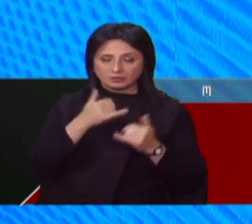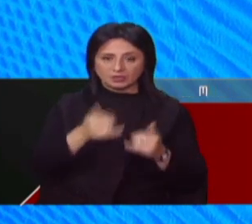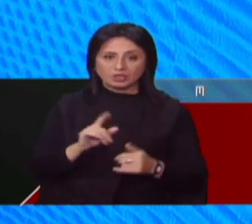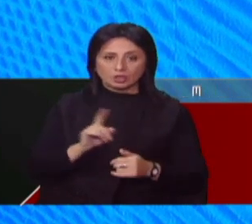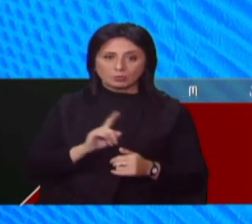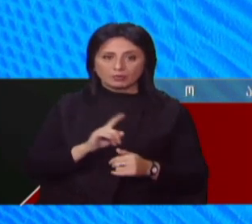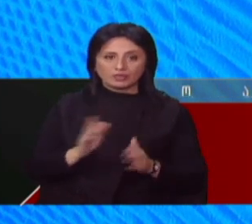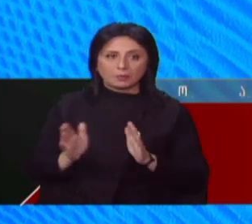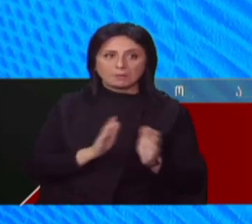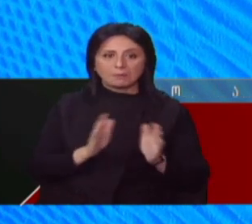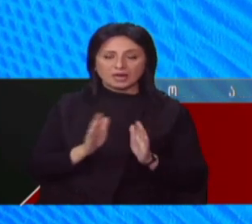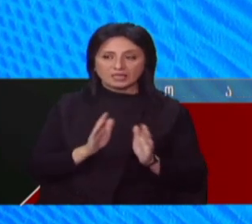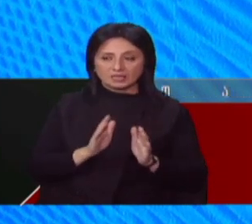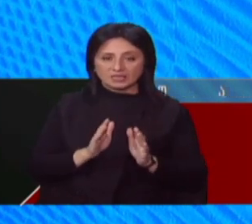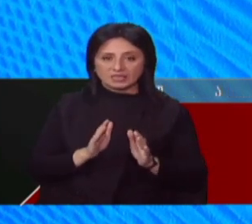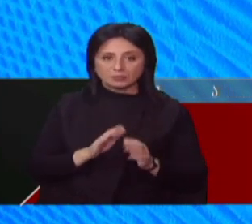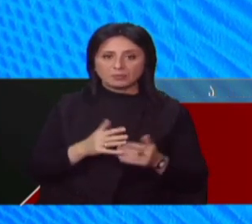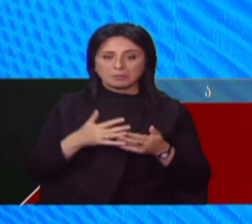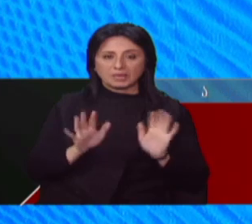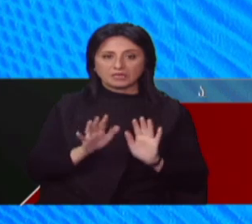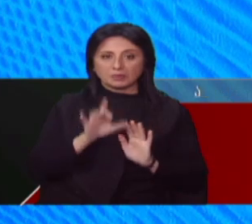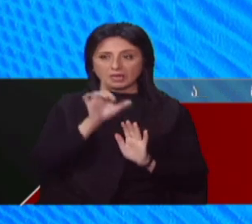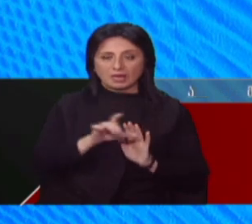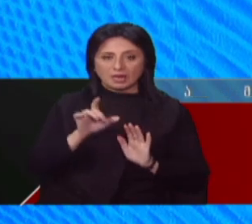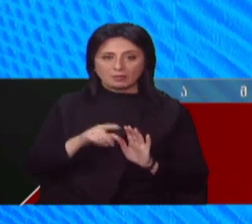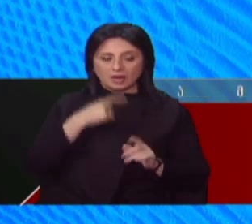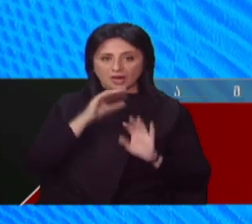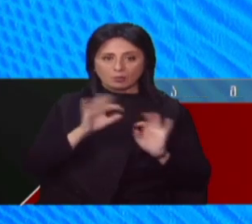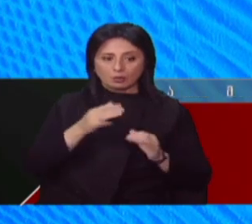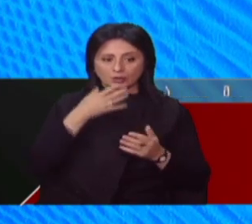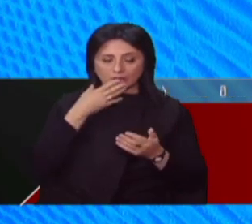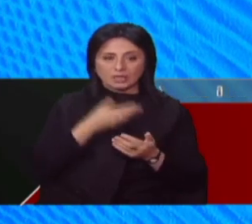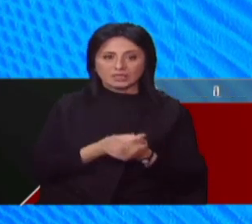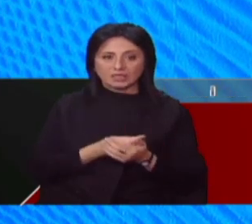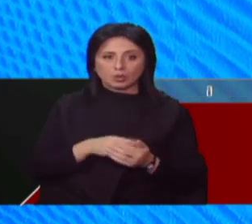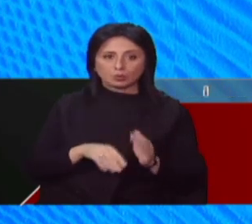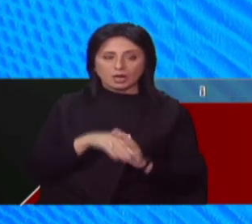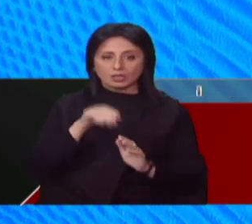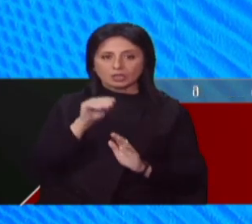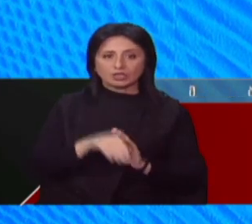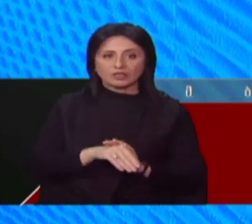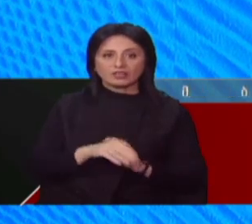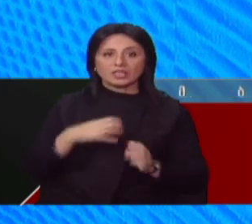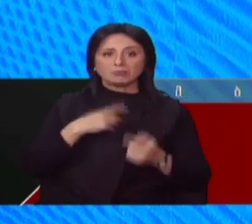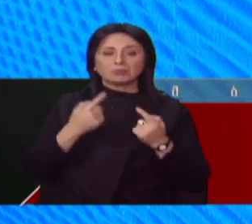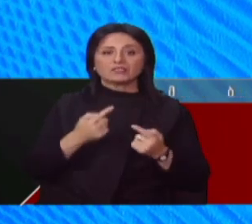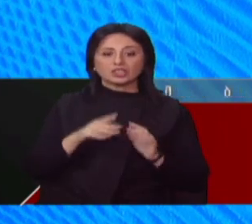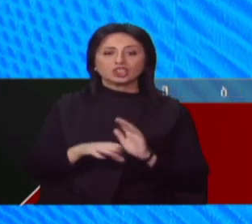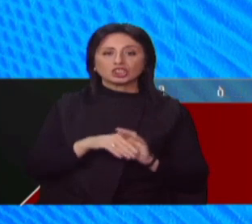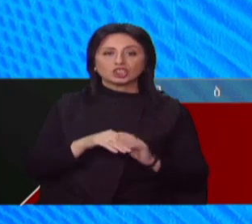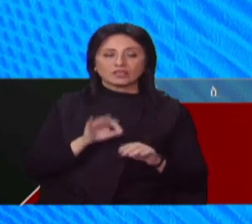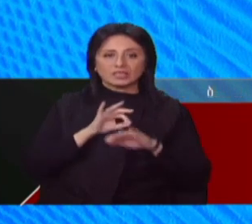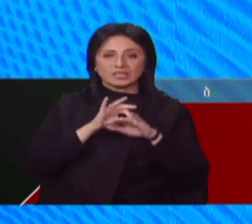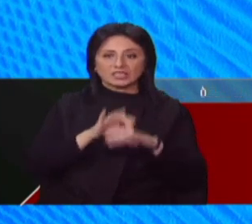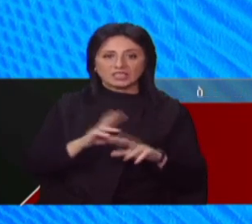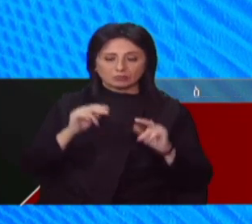семисатисром, максималурат, Митма, Амурчевал Магама, Хатост, Хес, Агутари, Арчевани. Нишлони, Ромарчевани, Цари,